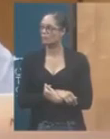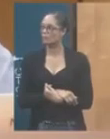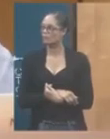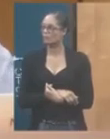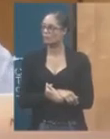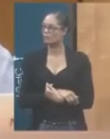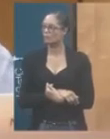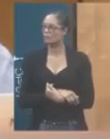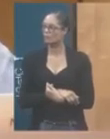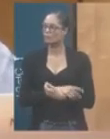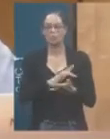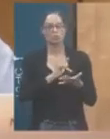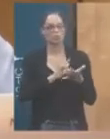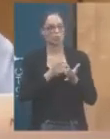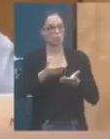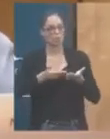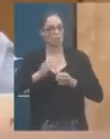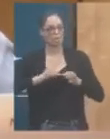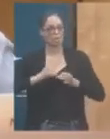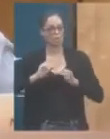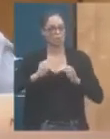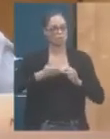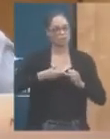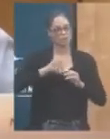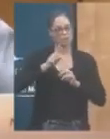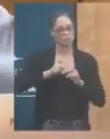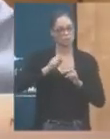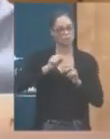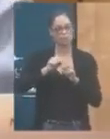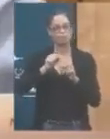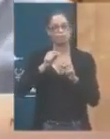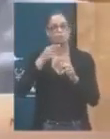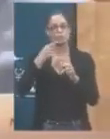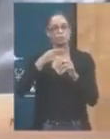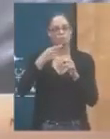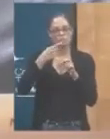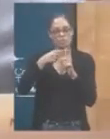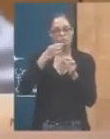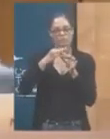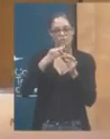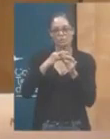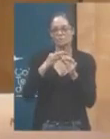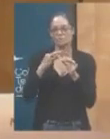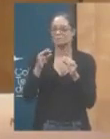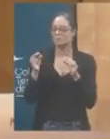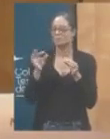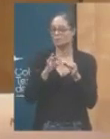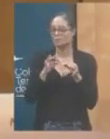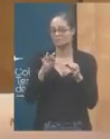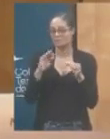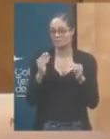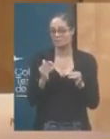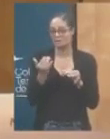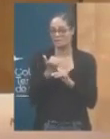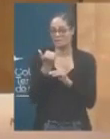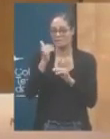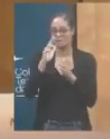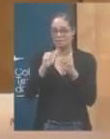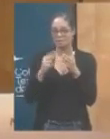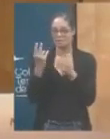collègues ont reçu à la fois la question et les pièces jointes. Donc, je ne vais pas tout lire. Simplement.